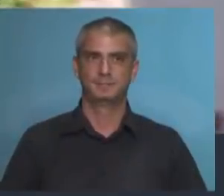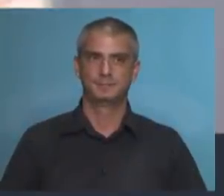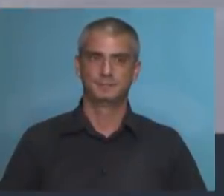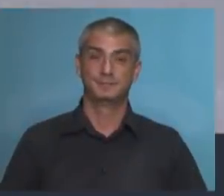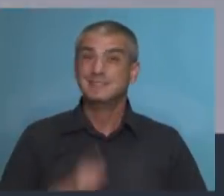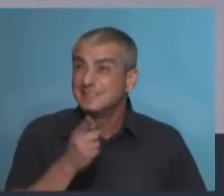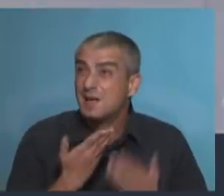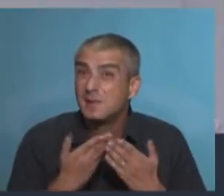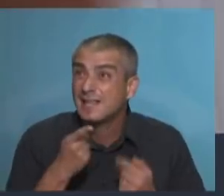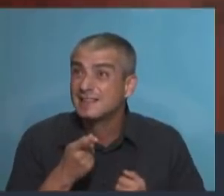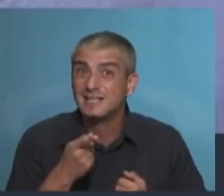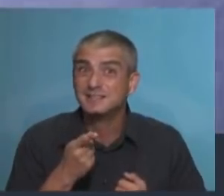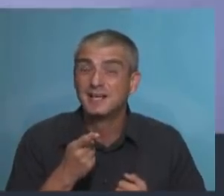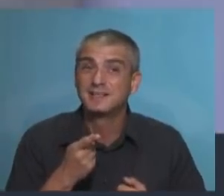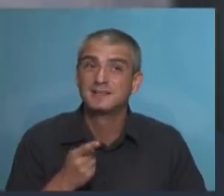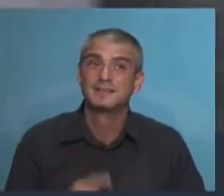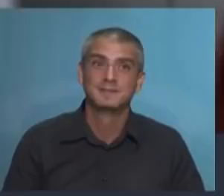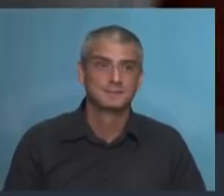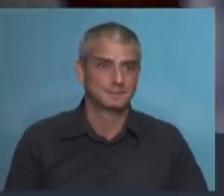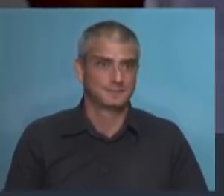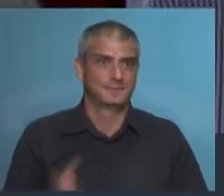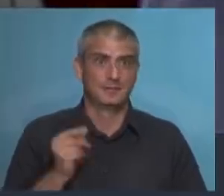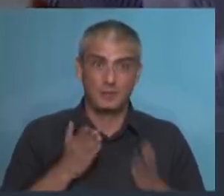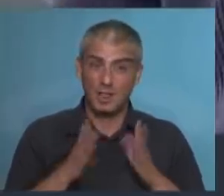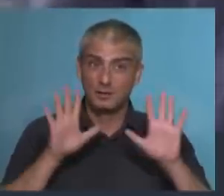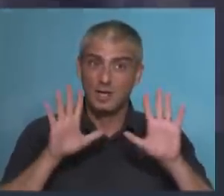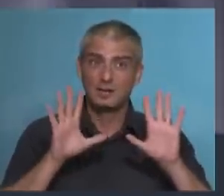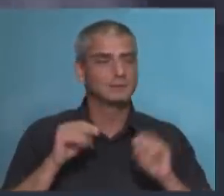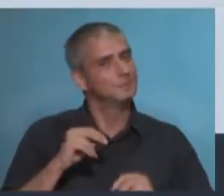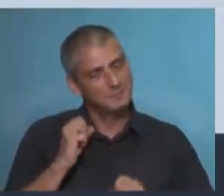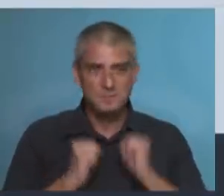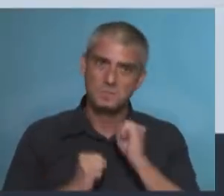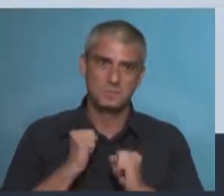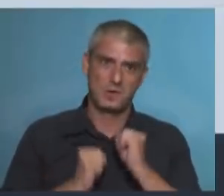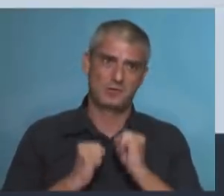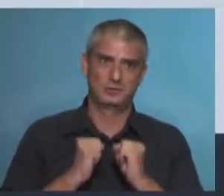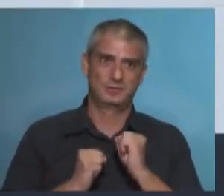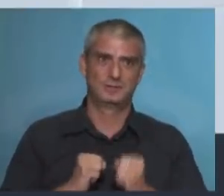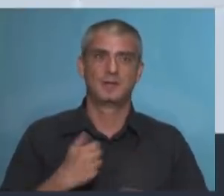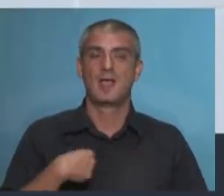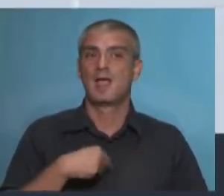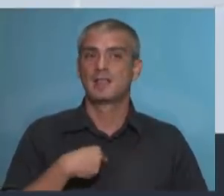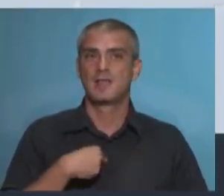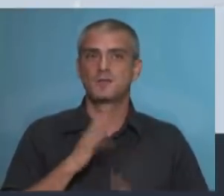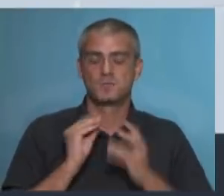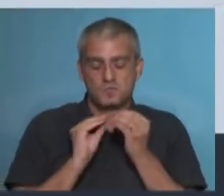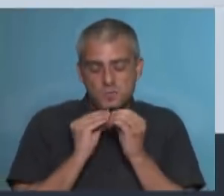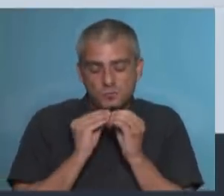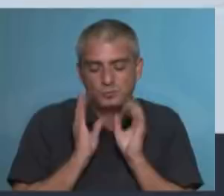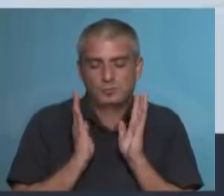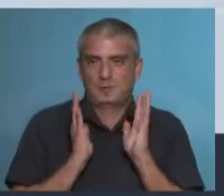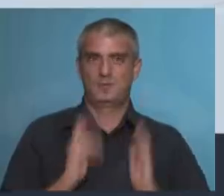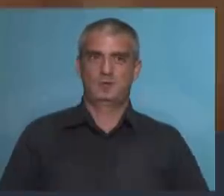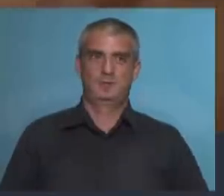זה בית הכנסת? מה, אפשר להכניס מניין לי פה? וואלה, בקושי, בקושי. אנחנו פה מצומצם